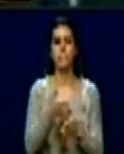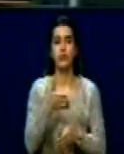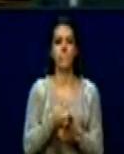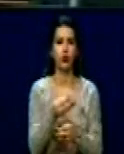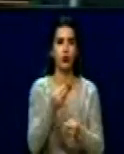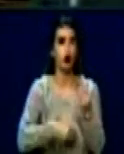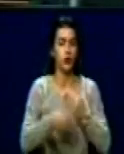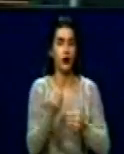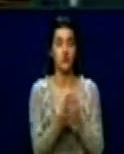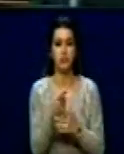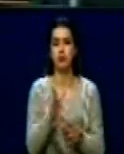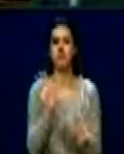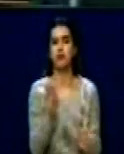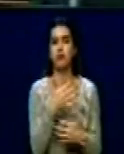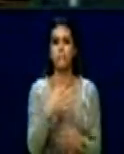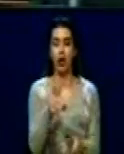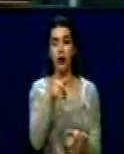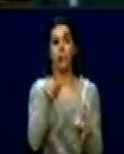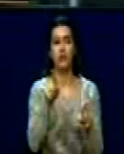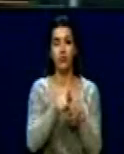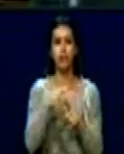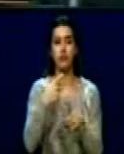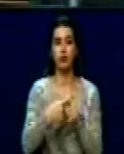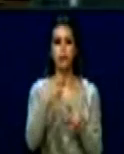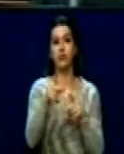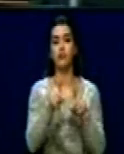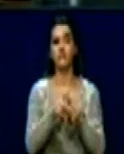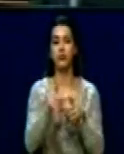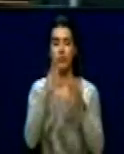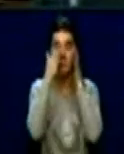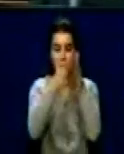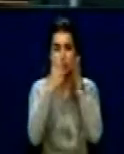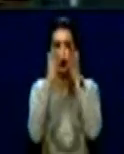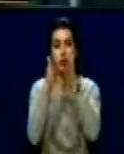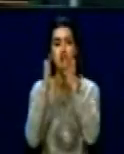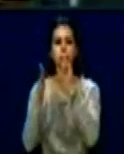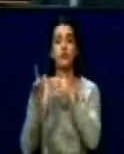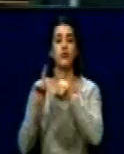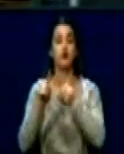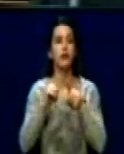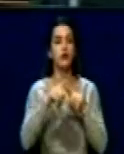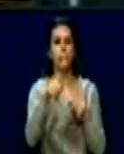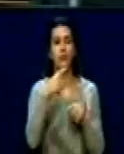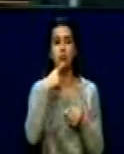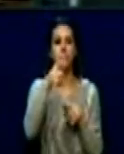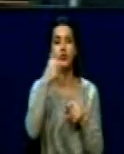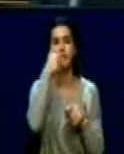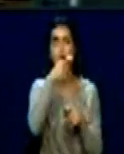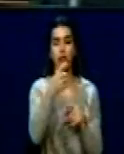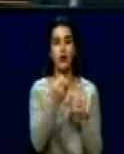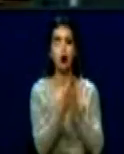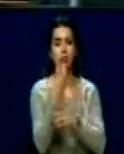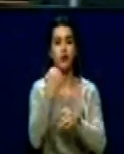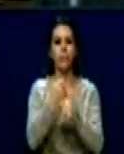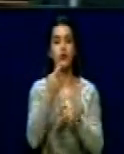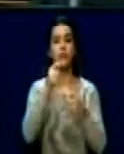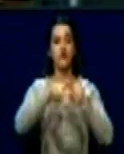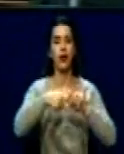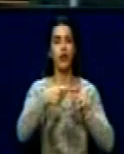zhvillimin ekonomik të Kosovës, por është përveç që është buxhet që bazohet vetëm në ata sektor të cilët po prodhojnë në një farë mënyrë alokim